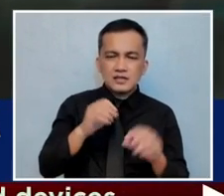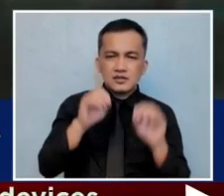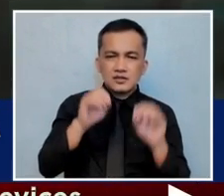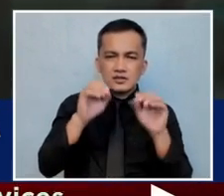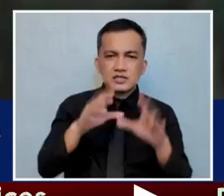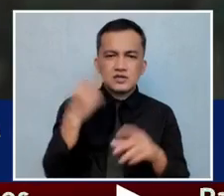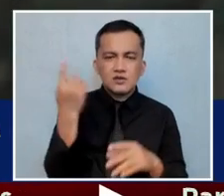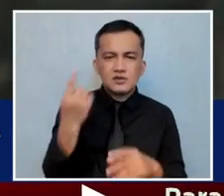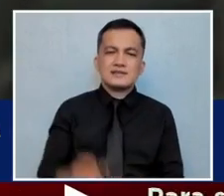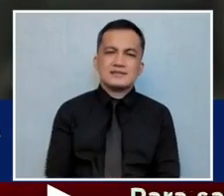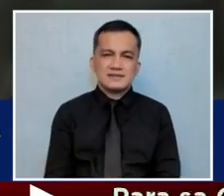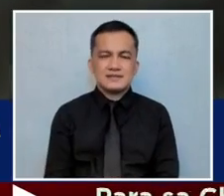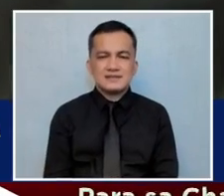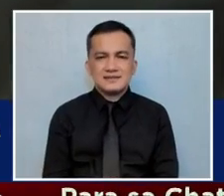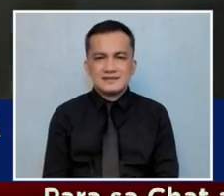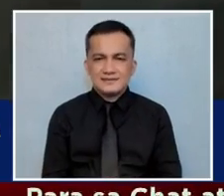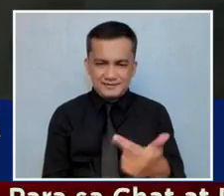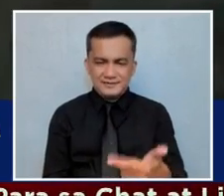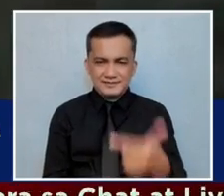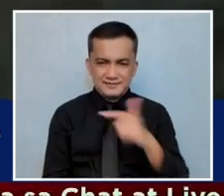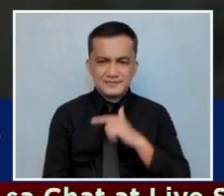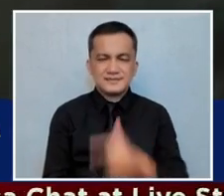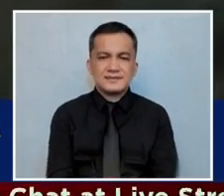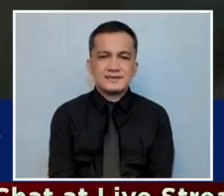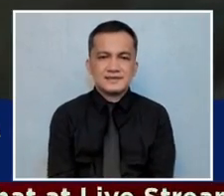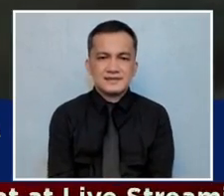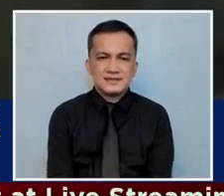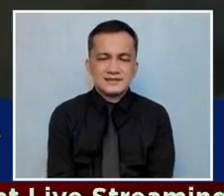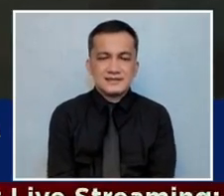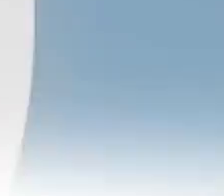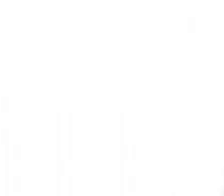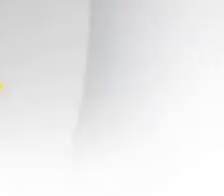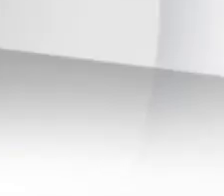Jeffrey Hernaez, ABS-CBN News.